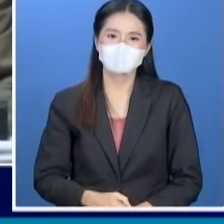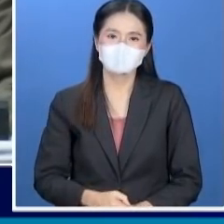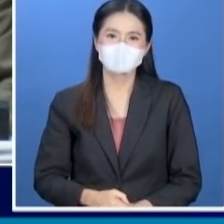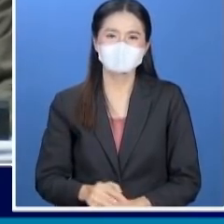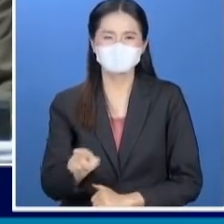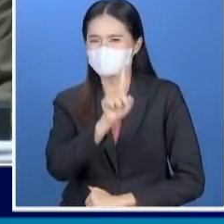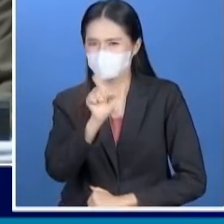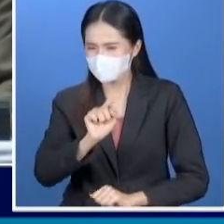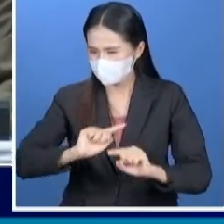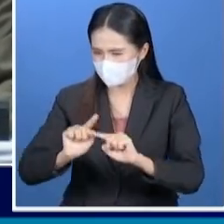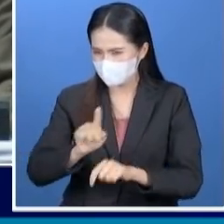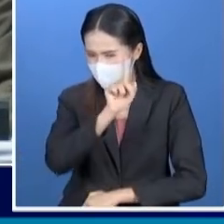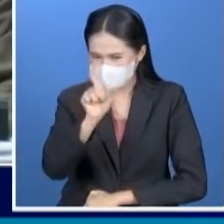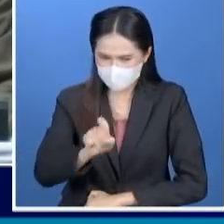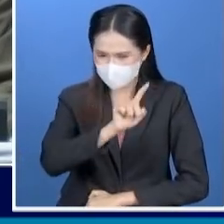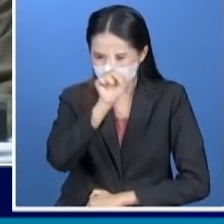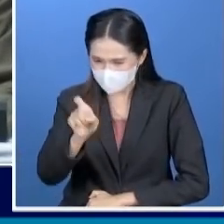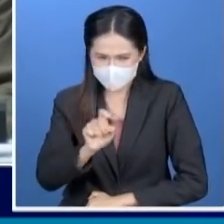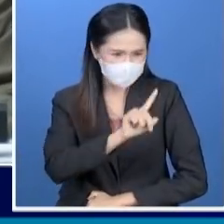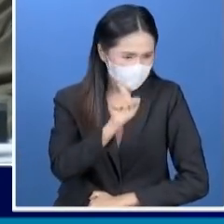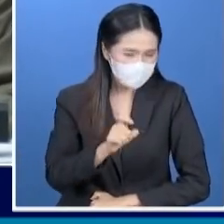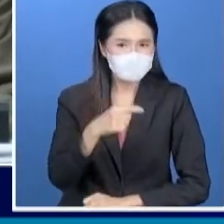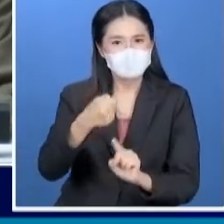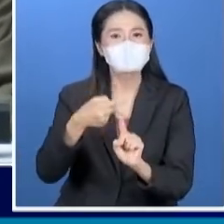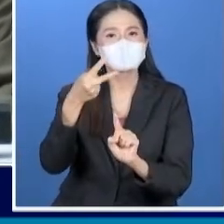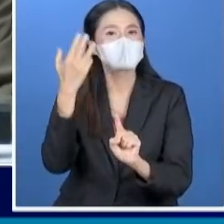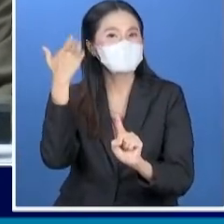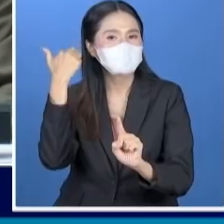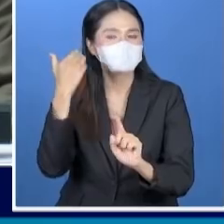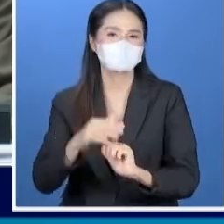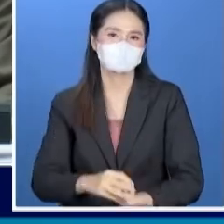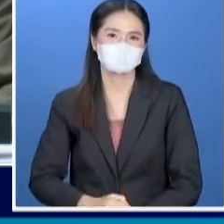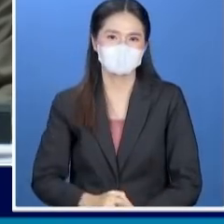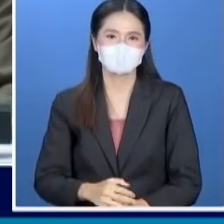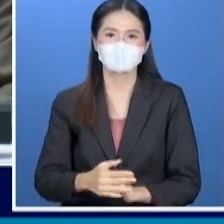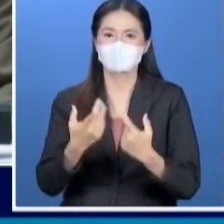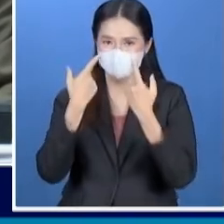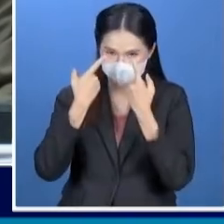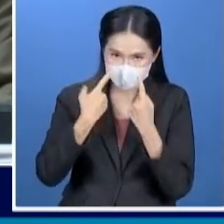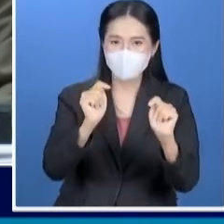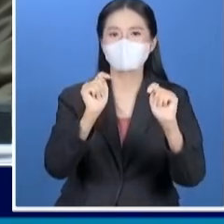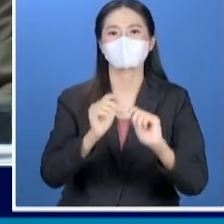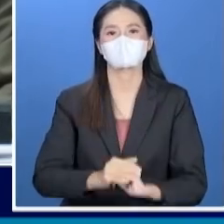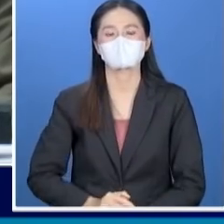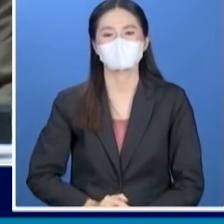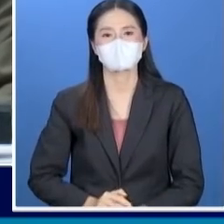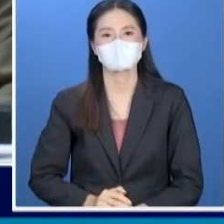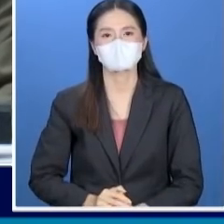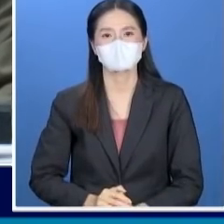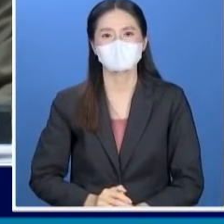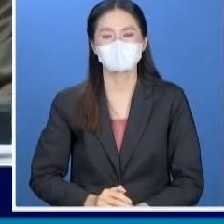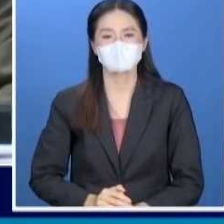ให้ข้อสงสัยหลายๆข้อนะครับที่ผ่านมาตลอดเวลา2เดือนเสร็จนะฮะเราได้ตอบนะครับโดย